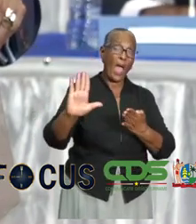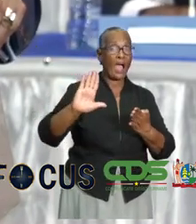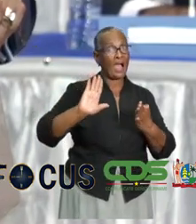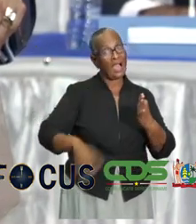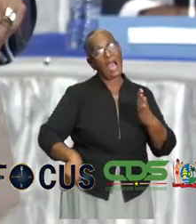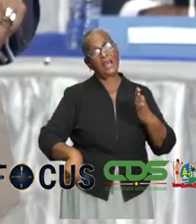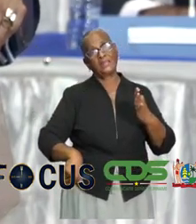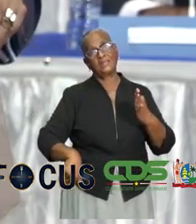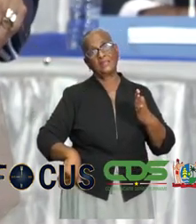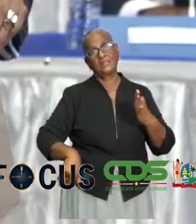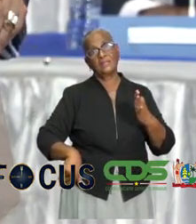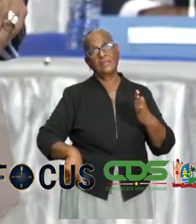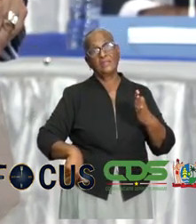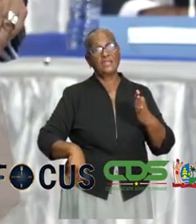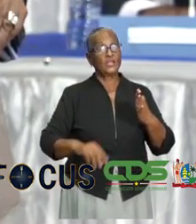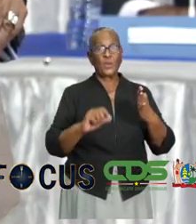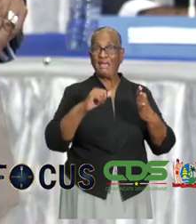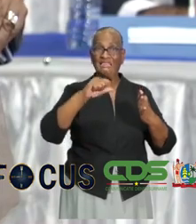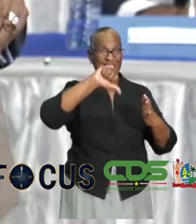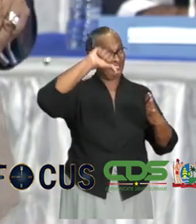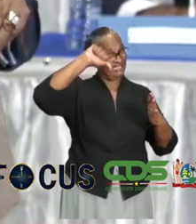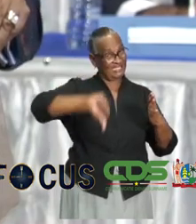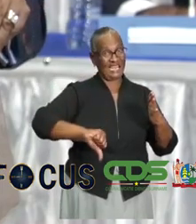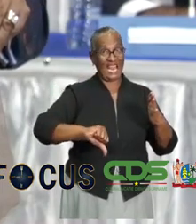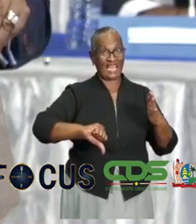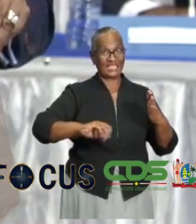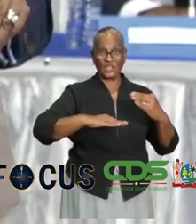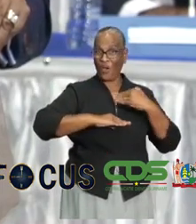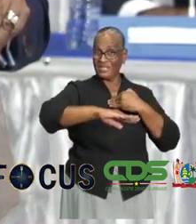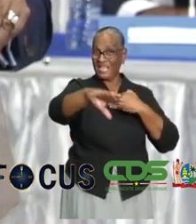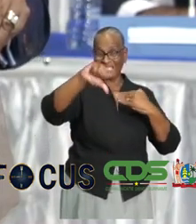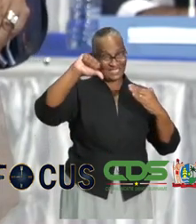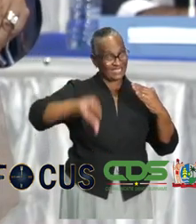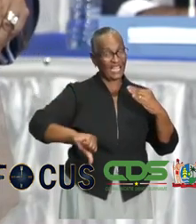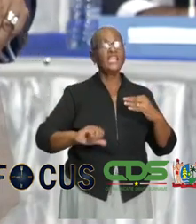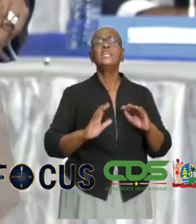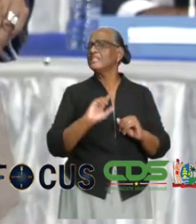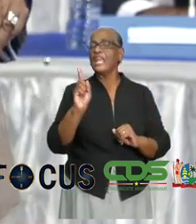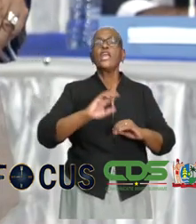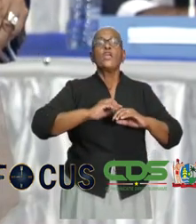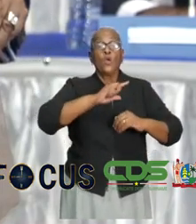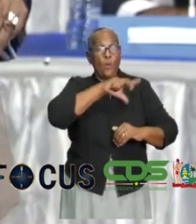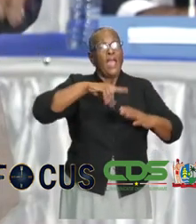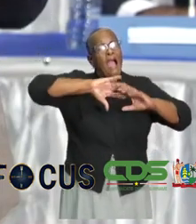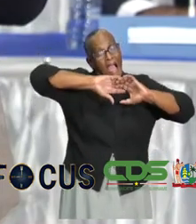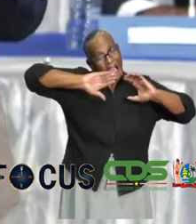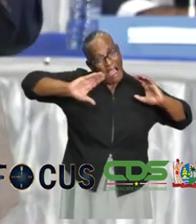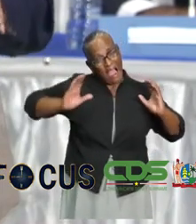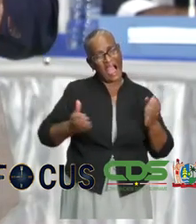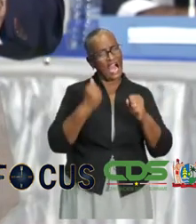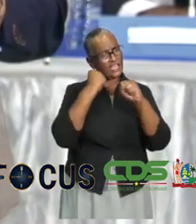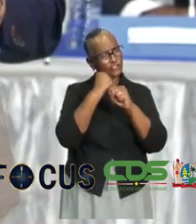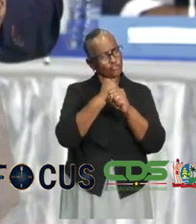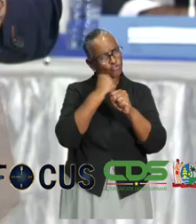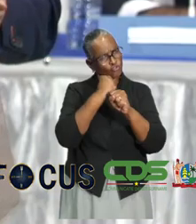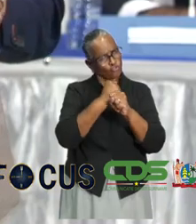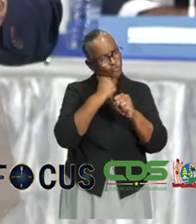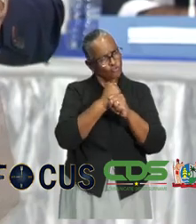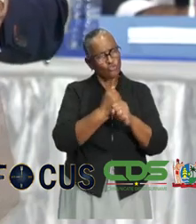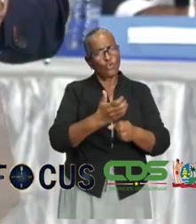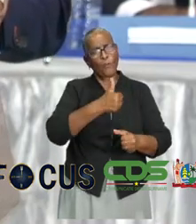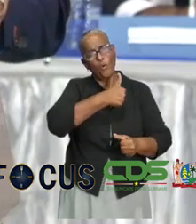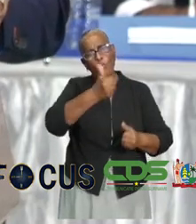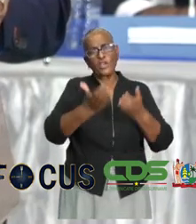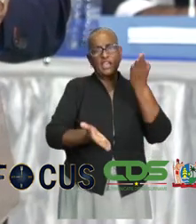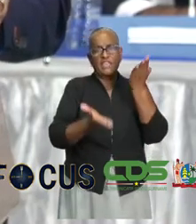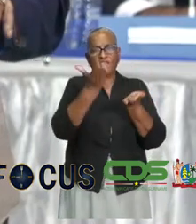wij niet gegreylist gaan worden. Dat we alles gaan doen als land. Dat we een goede evaluatie tegemoet gaan